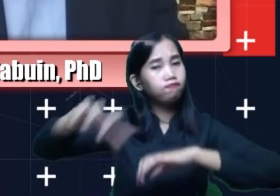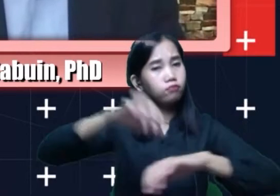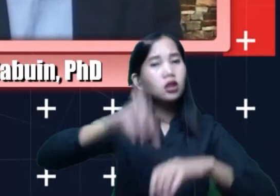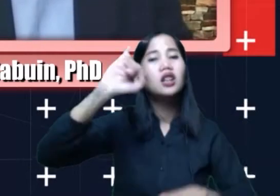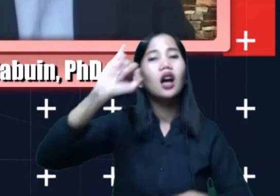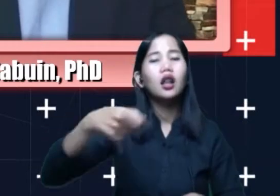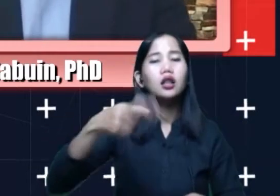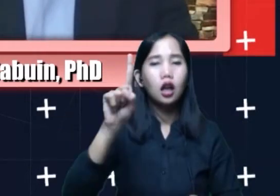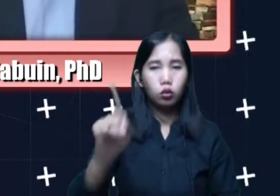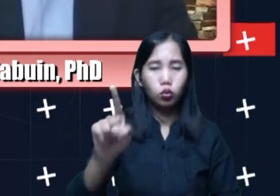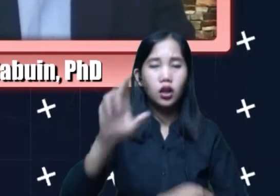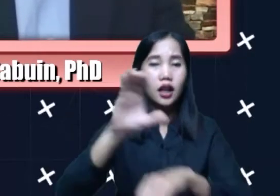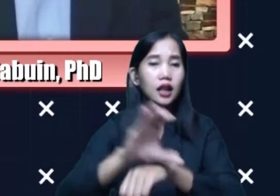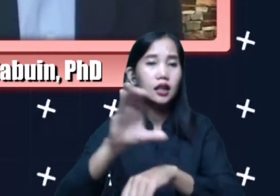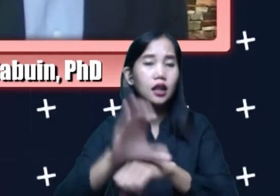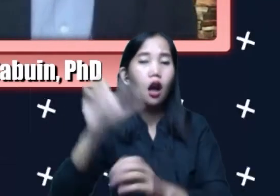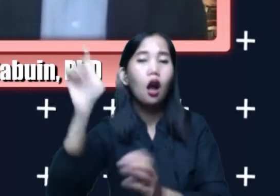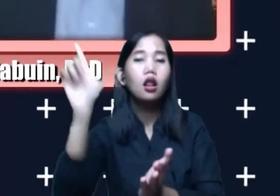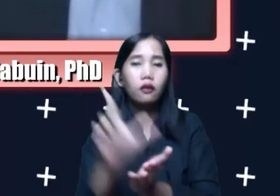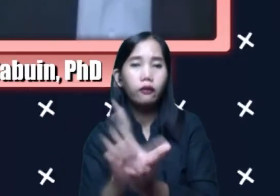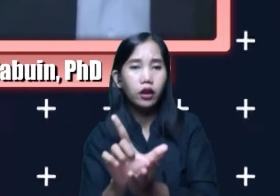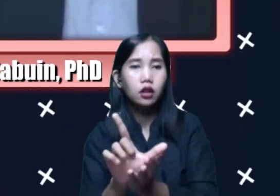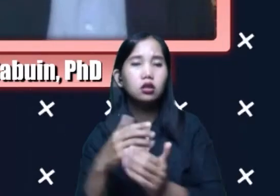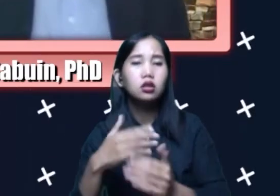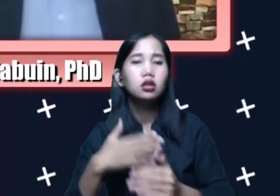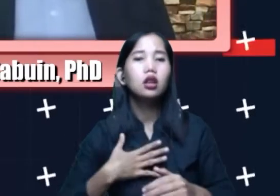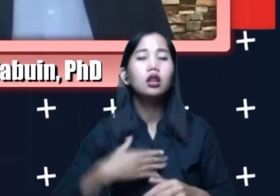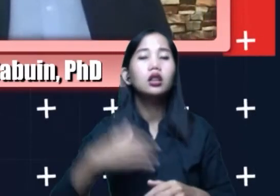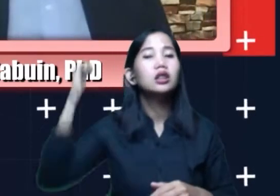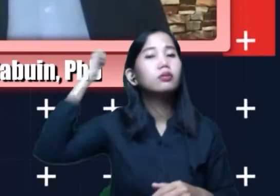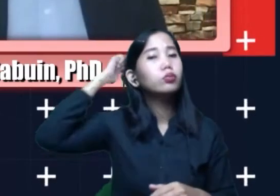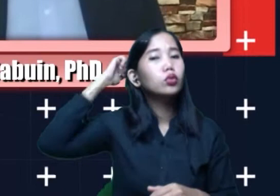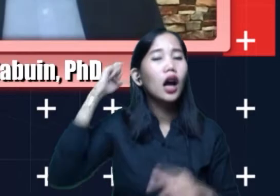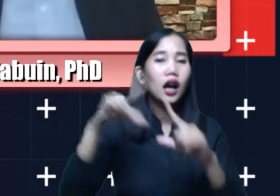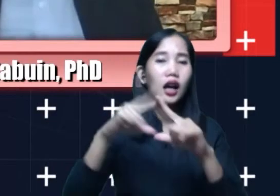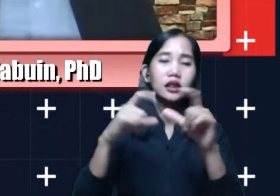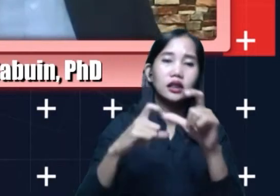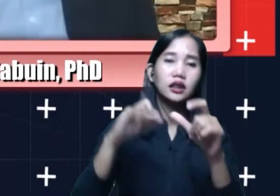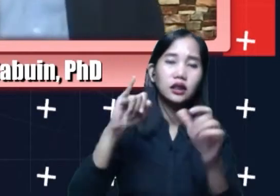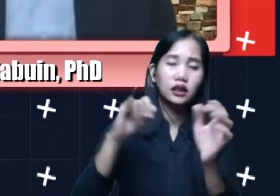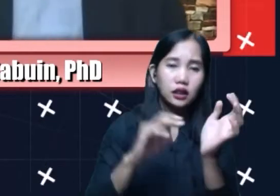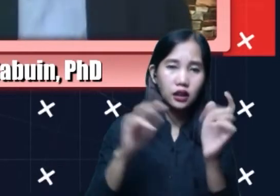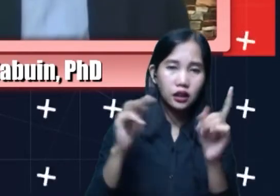di Gereja Masehi Advent Hari Ketujuh. Jadi di dalam Gereja Advent ini